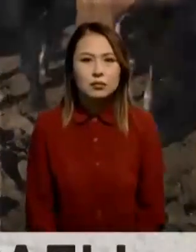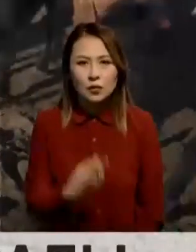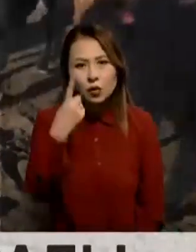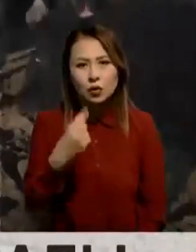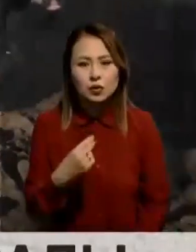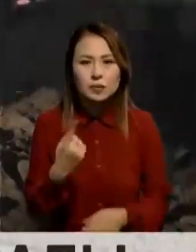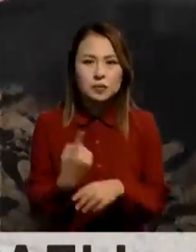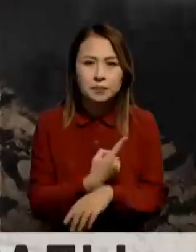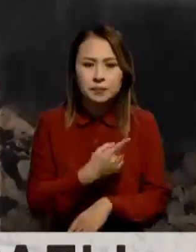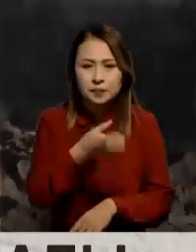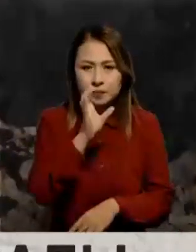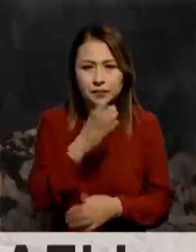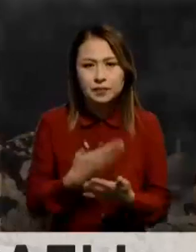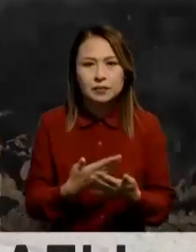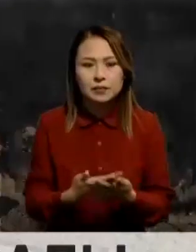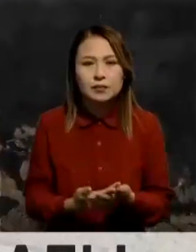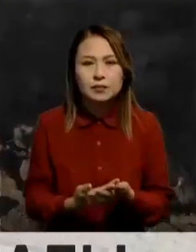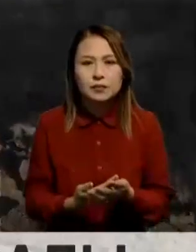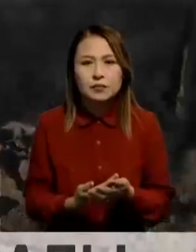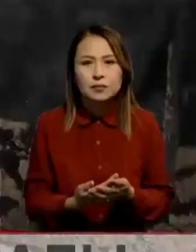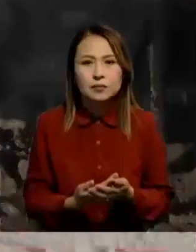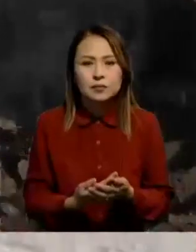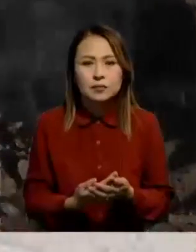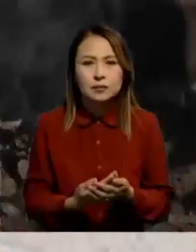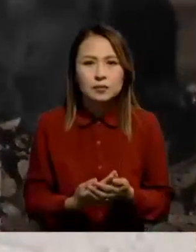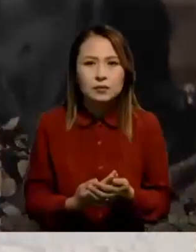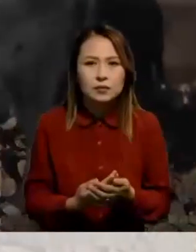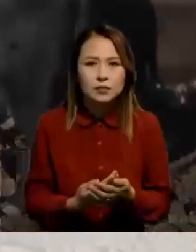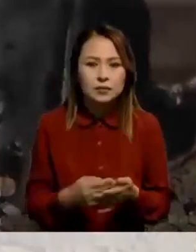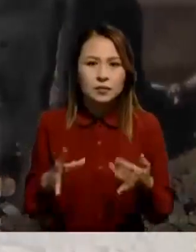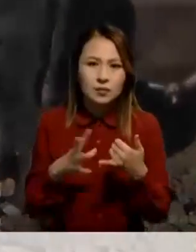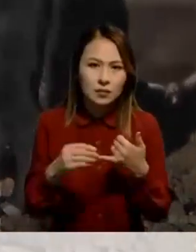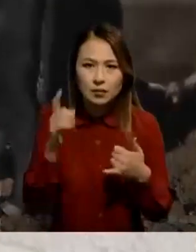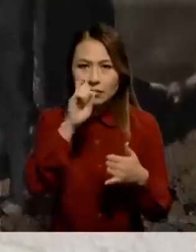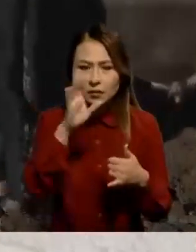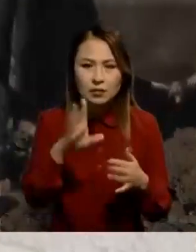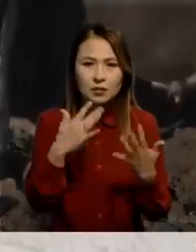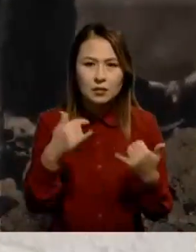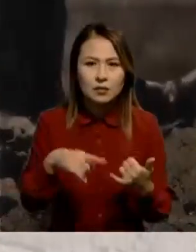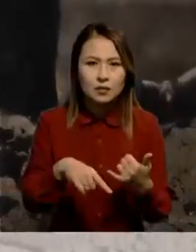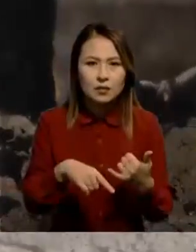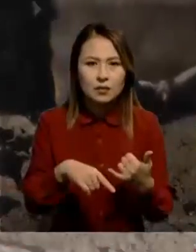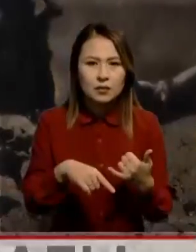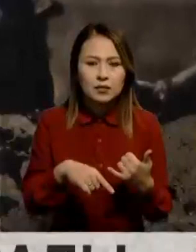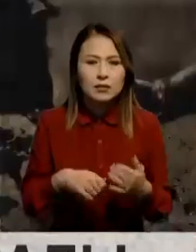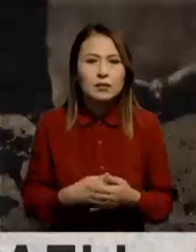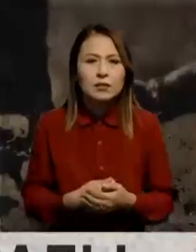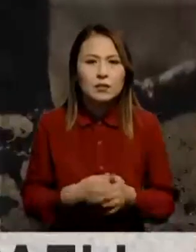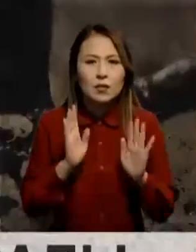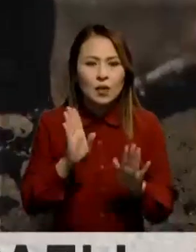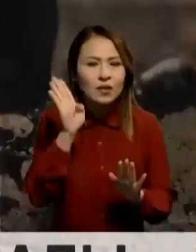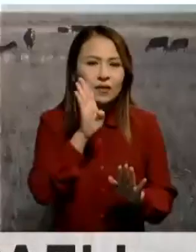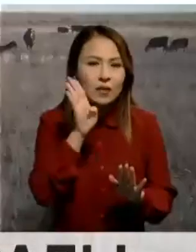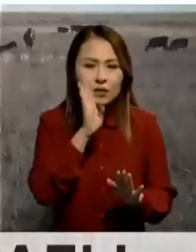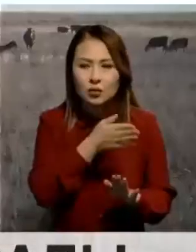келіп шығып кетеді. Енді бұлай жер жақсы ғой, жылдағы қарағанда биылғы жер. Тек су жоқ.